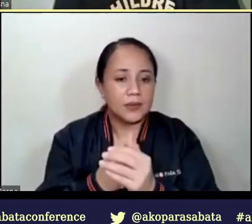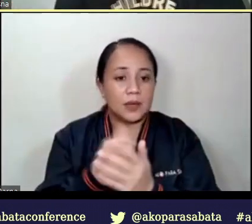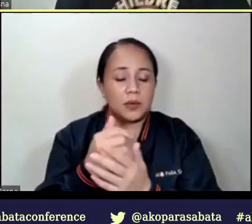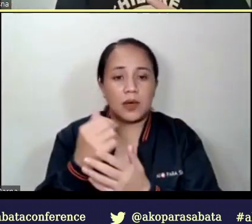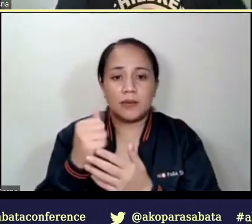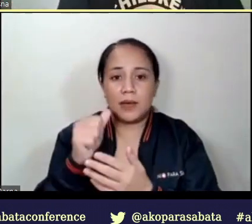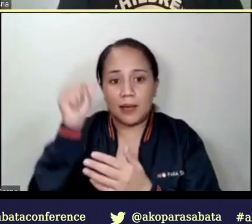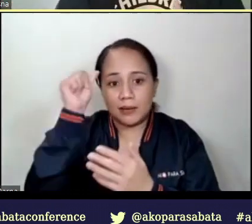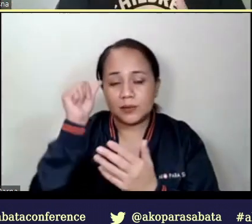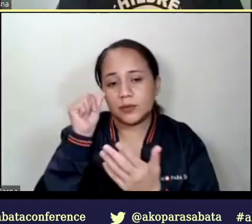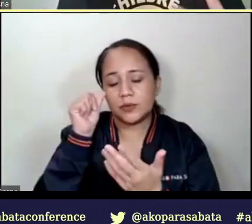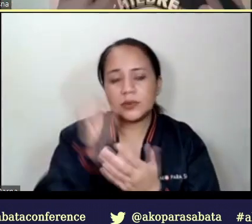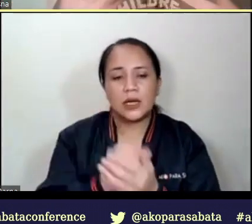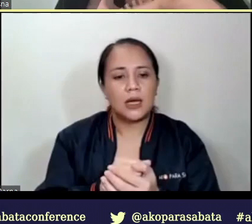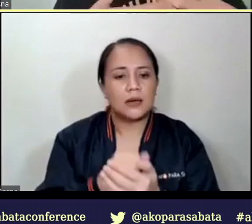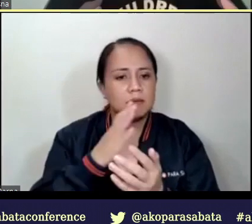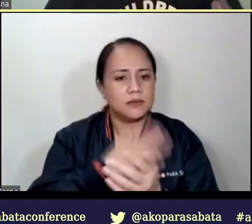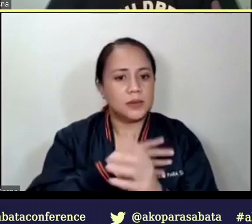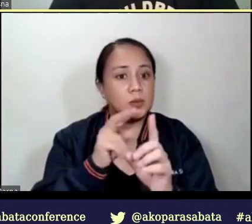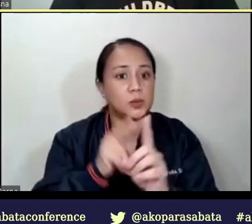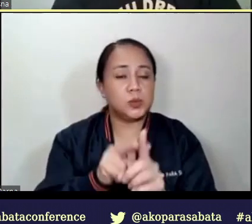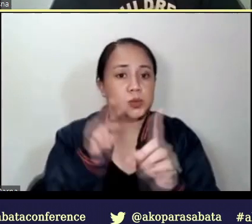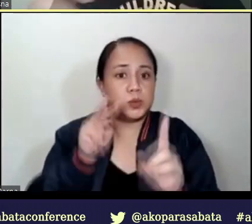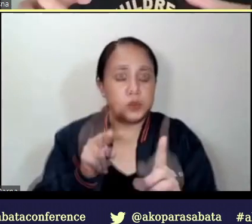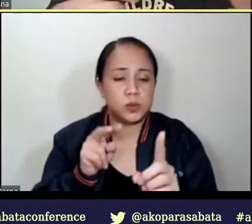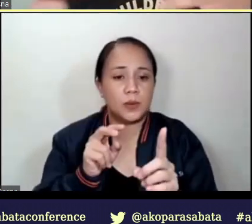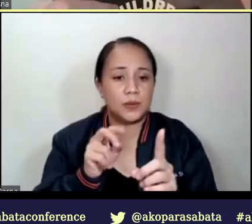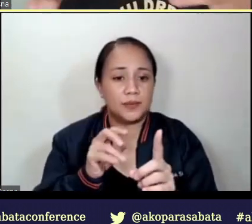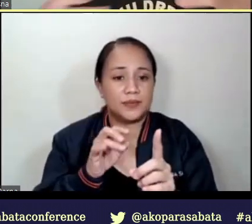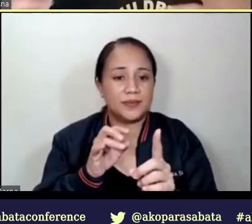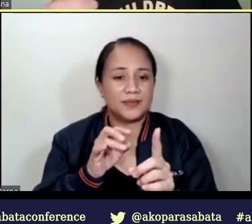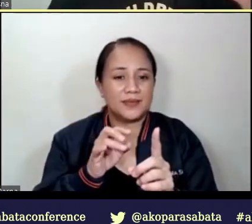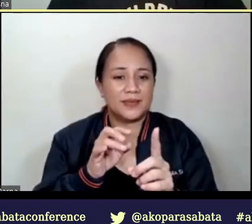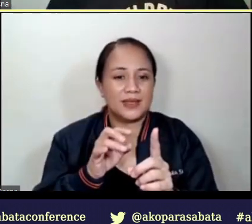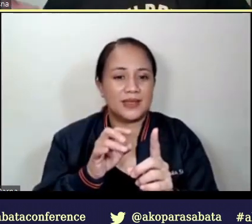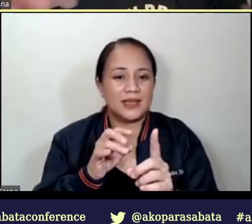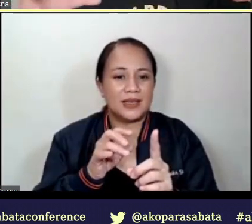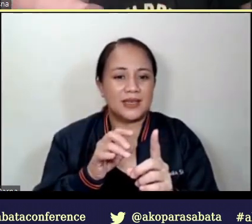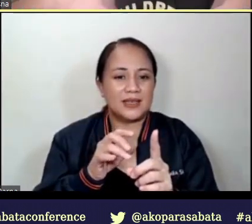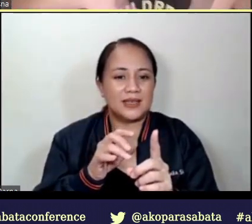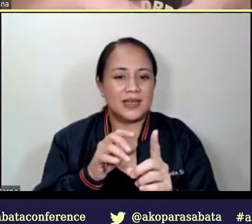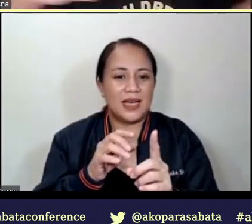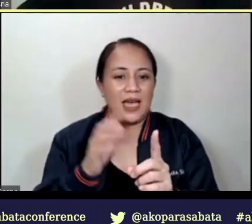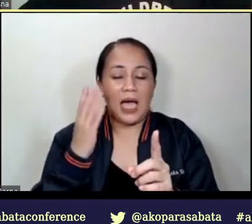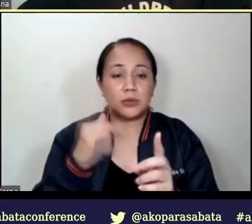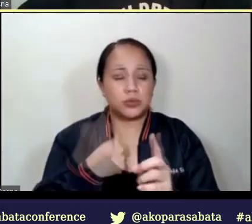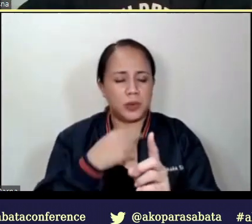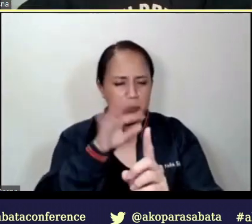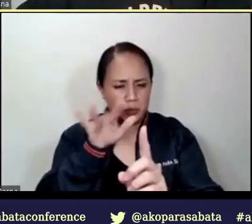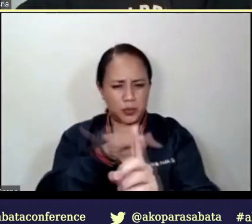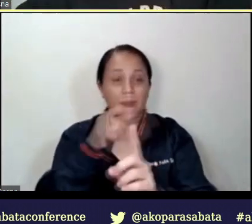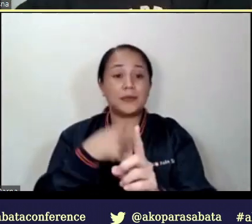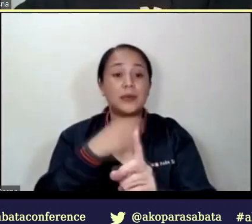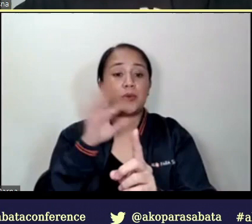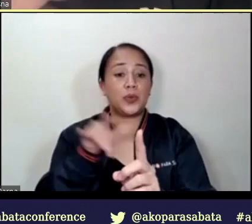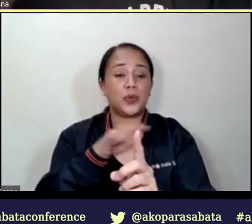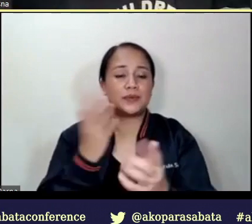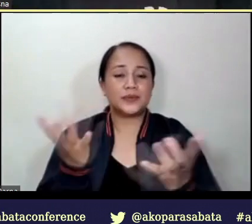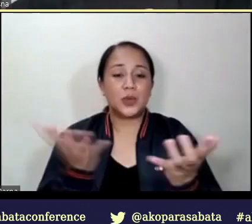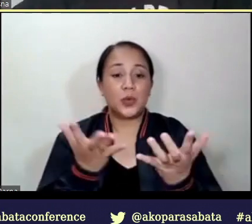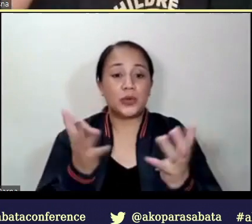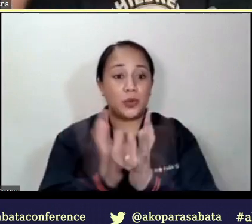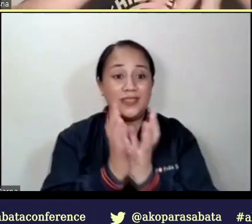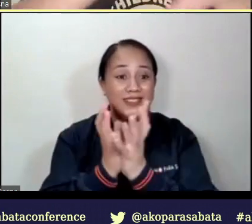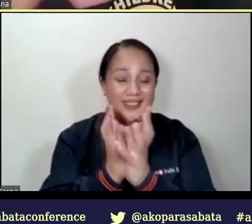adults, Sa tingin ko lang, kasi kung napapansin, naoobserbahan ko lang kasi to sa ating